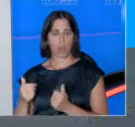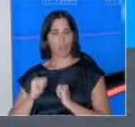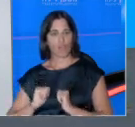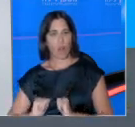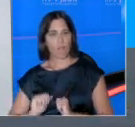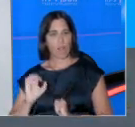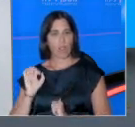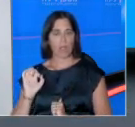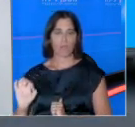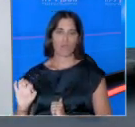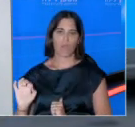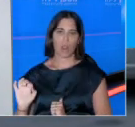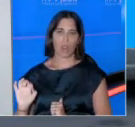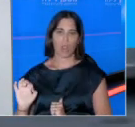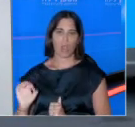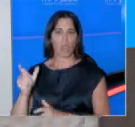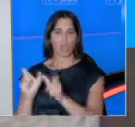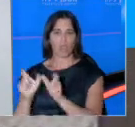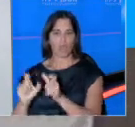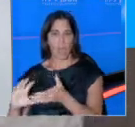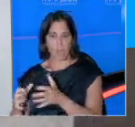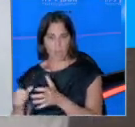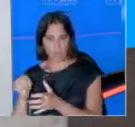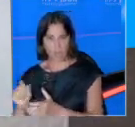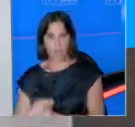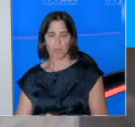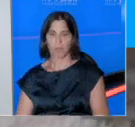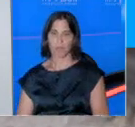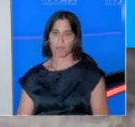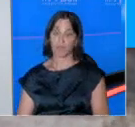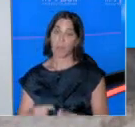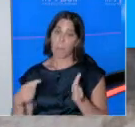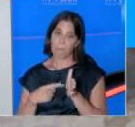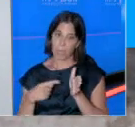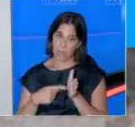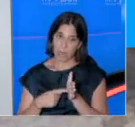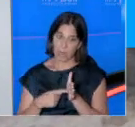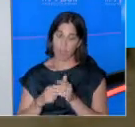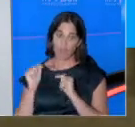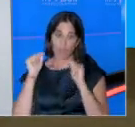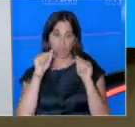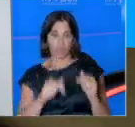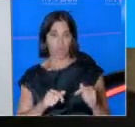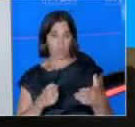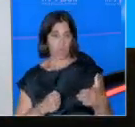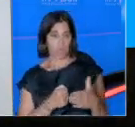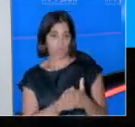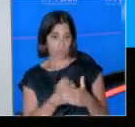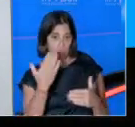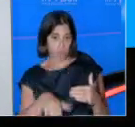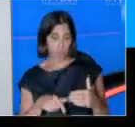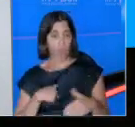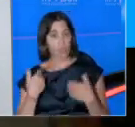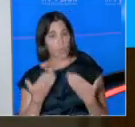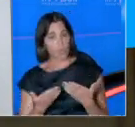לשלוותם של תושבי הקיבוץ, מכיוון שהגיע בעצם הדדליין, בית המשפט נתן ארכה